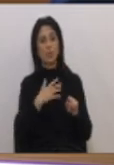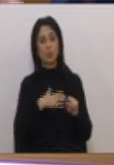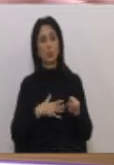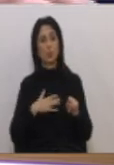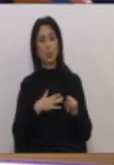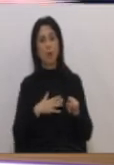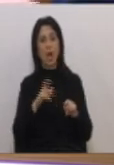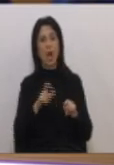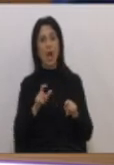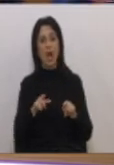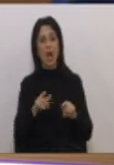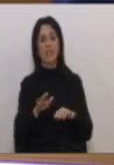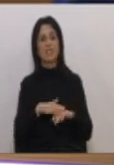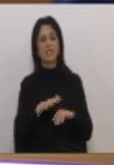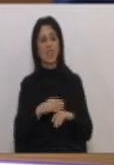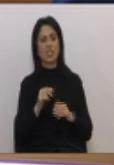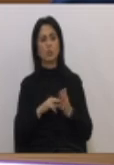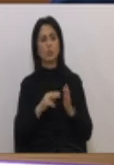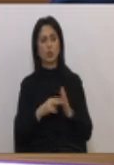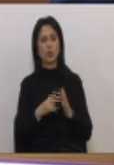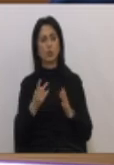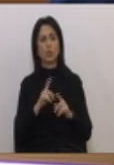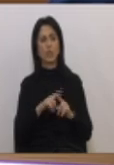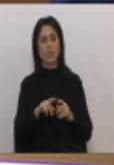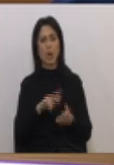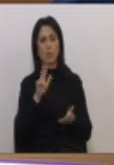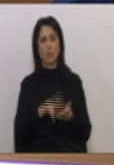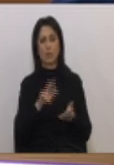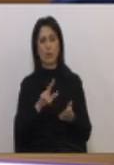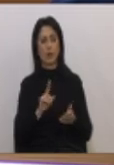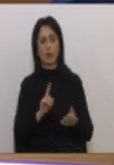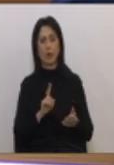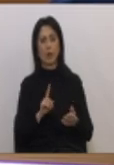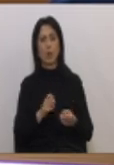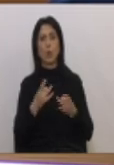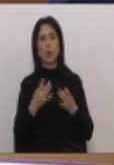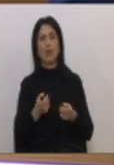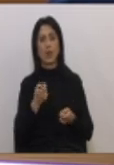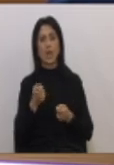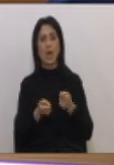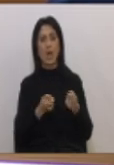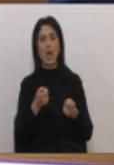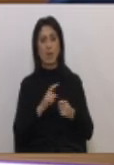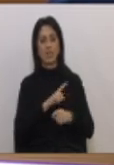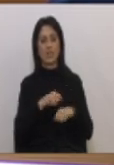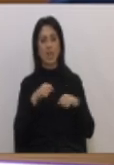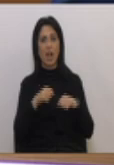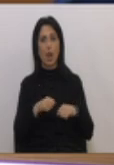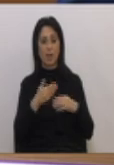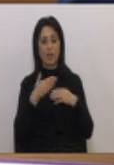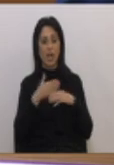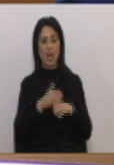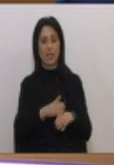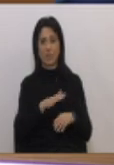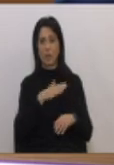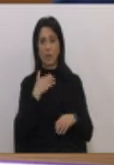რომ ხალხისთვის სასიკეთოდ ბიუჯეტი საფათ უნდა დამკისებულიყო. Ara, უბრალოდ ელემენტარული ძალაუფლების განაწილება არ